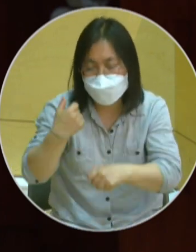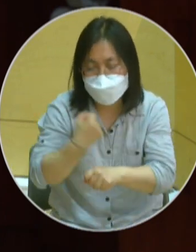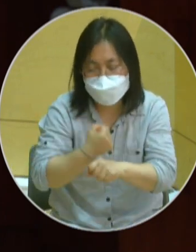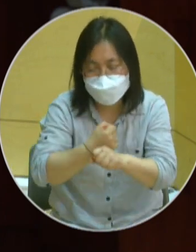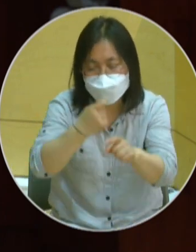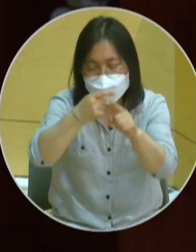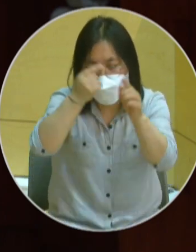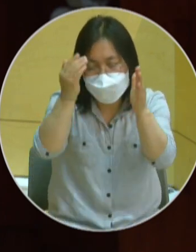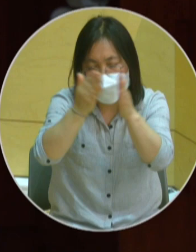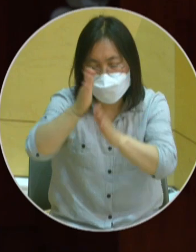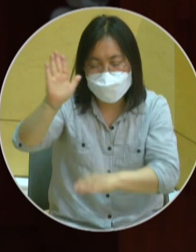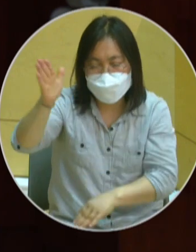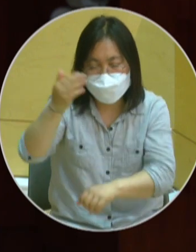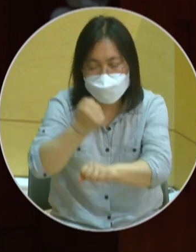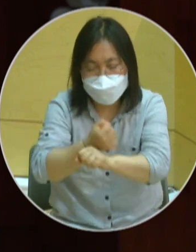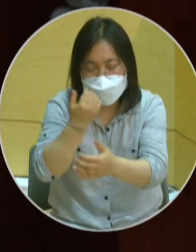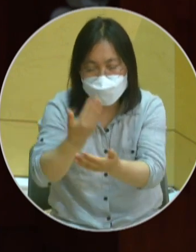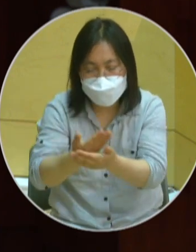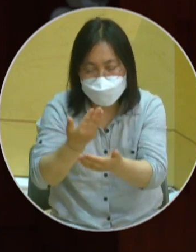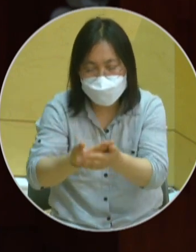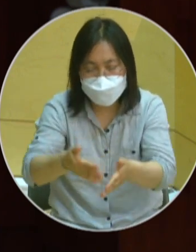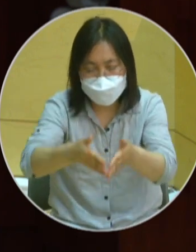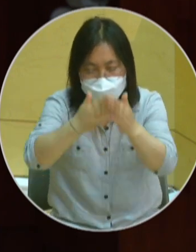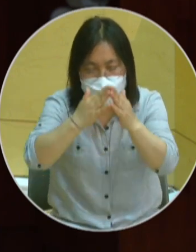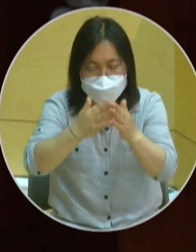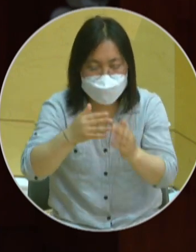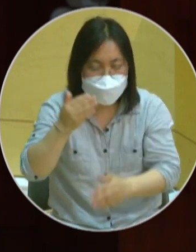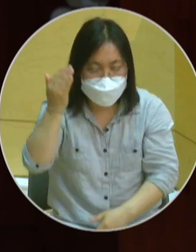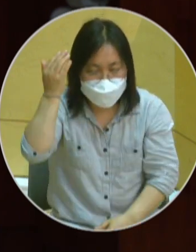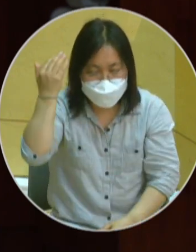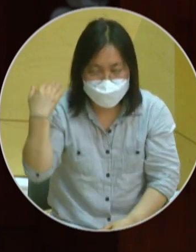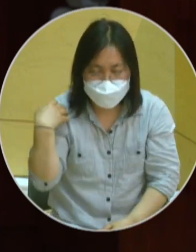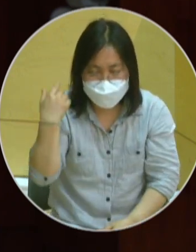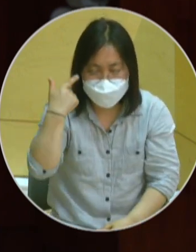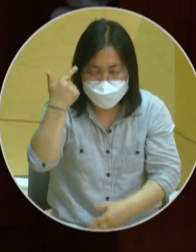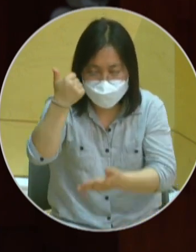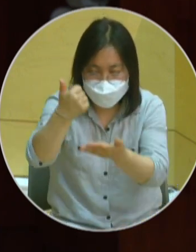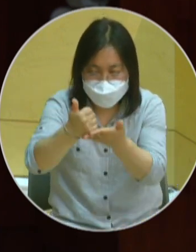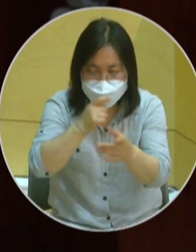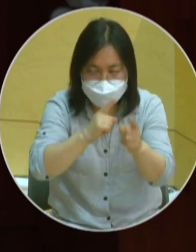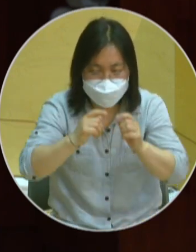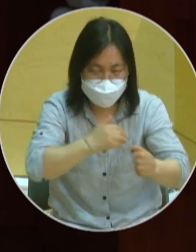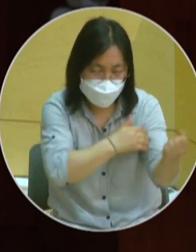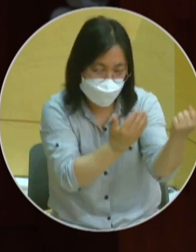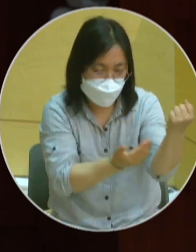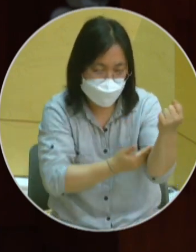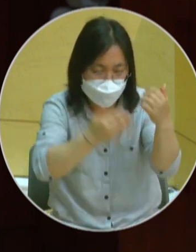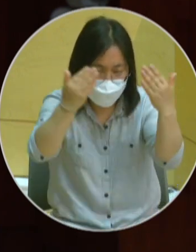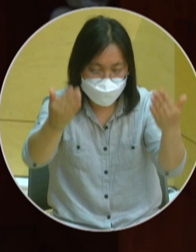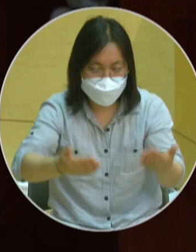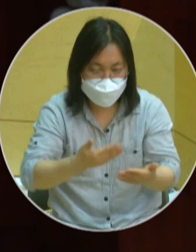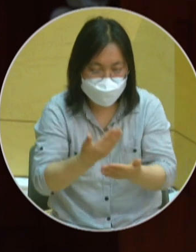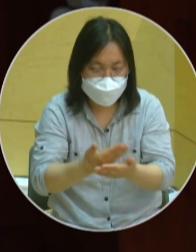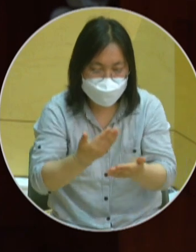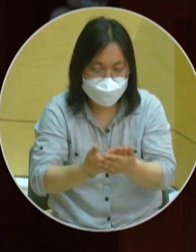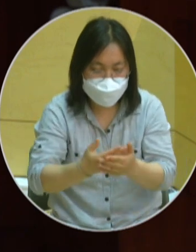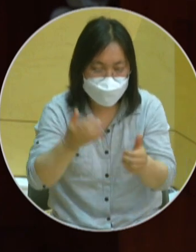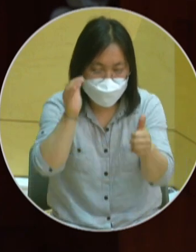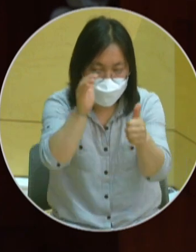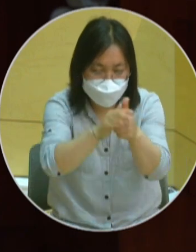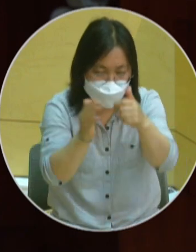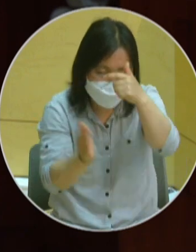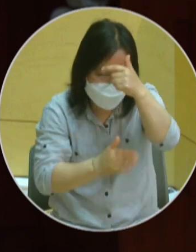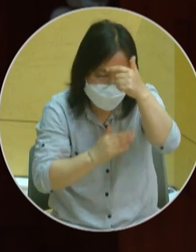교회 되게 하옵소서. 세워주신 김형준 담임 목사님께 말씀의 능력을 주시어 맡겨주신 양떼를